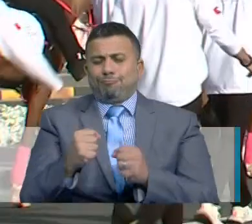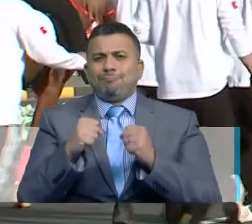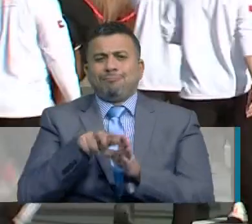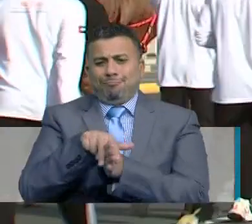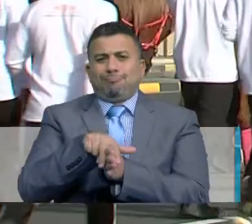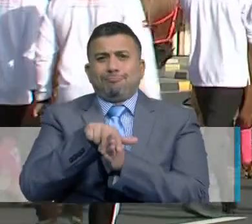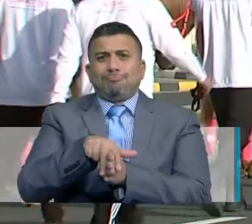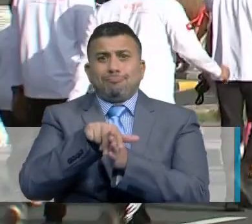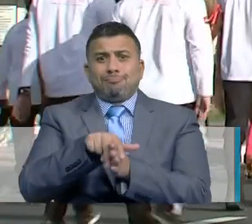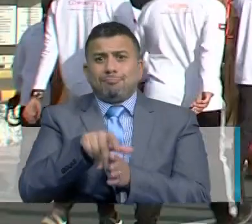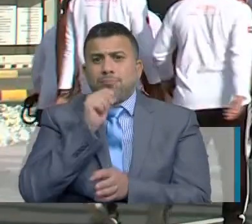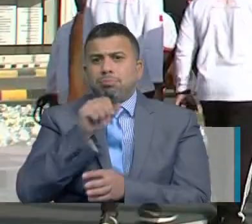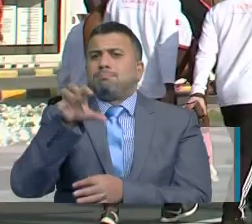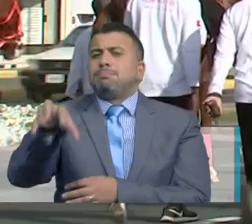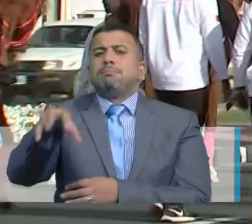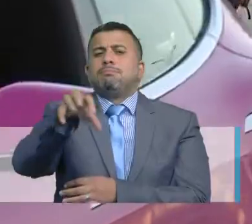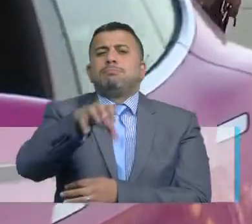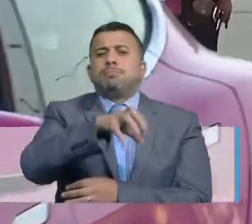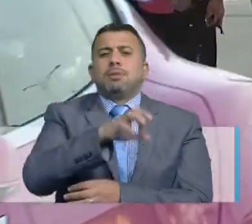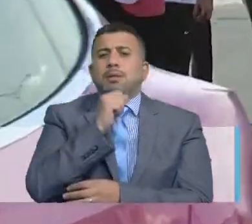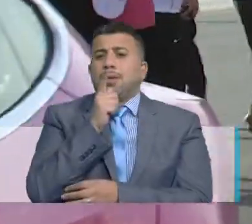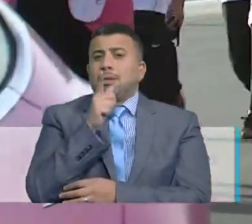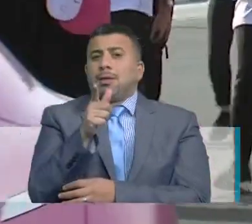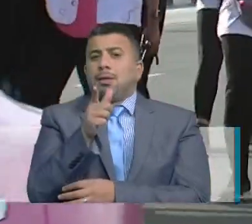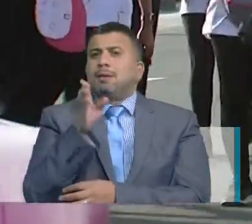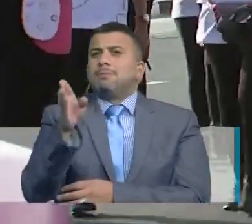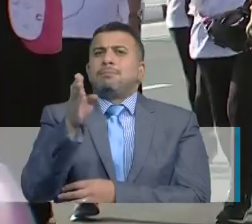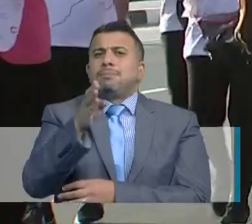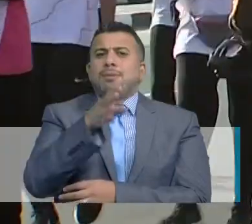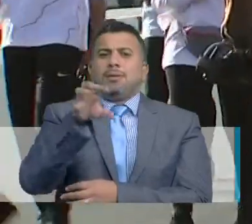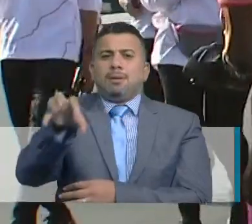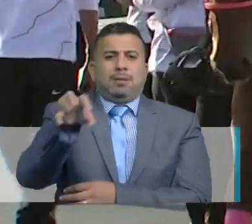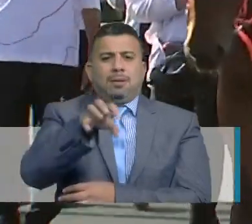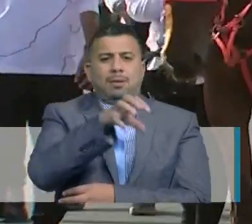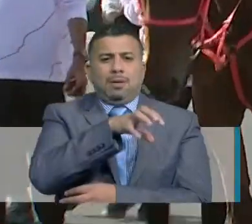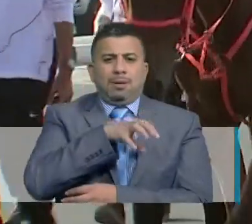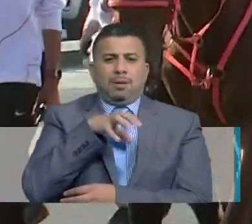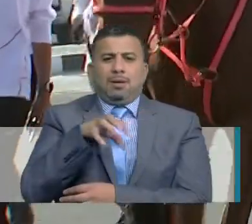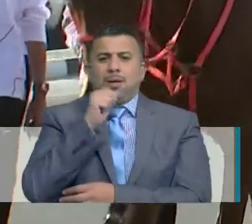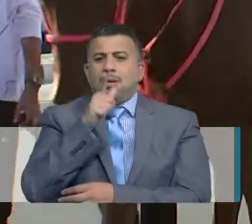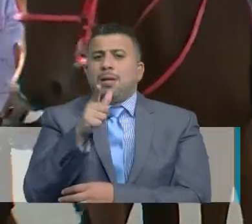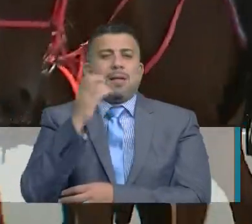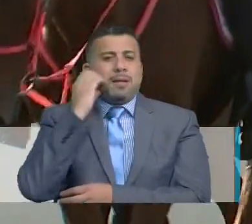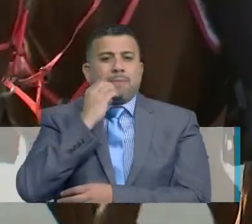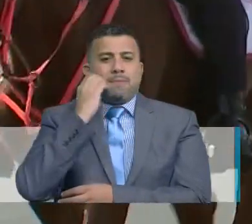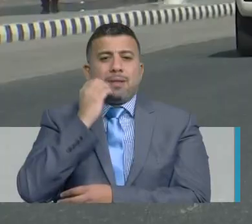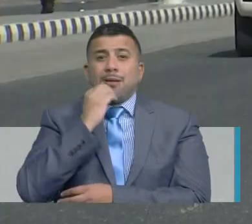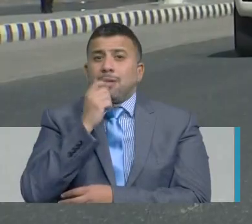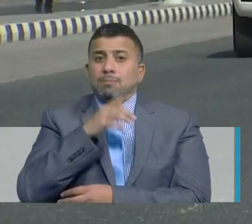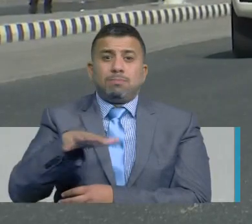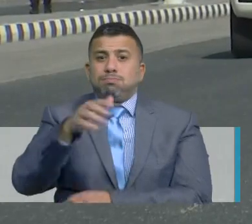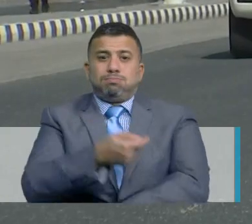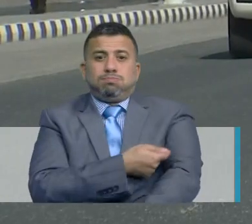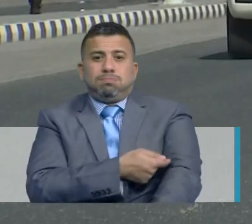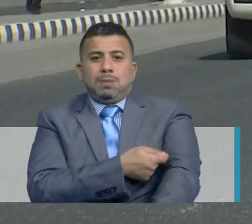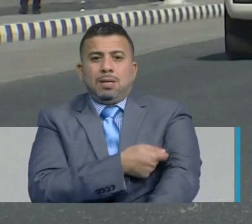مرورا بمعالم ومرافق المدينة، بعد أن جالت عدة مدن ومناطق وإمارات بطاقمها